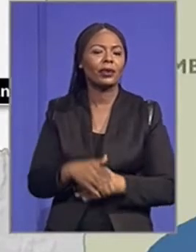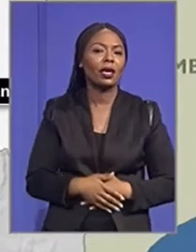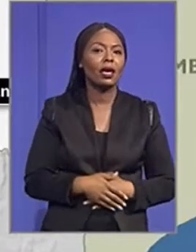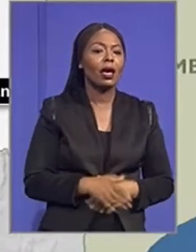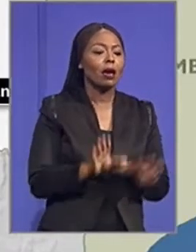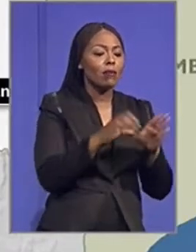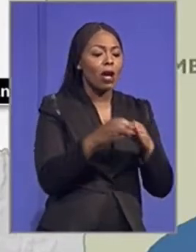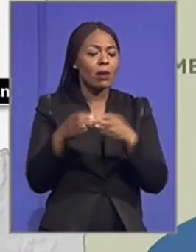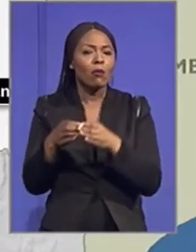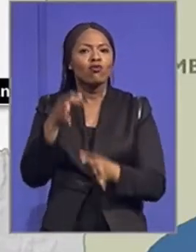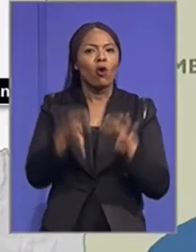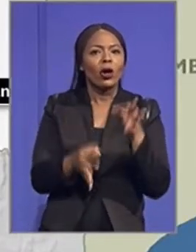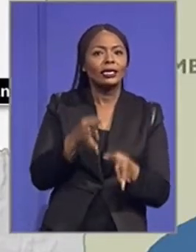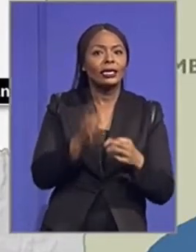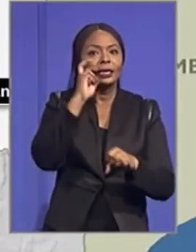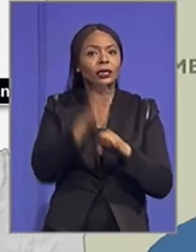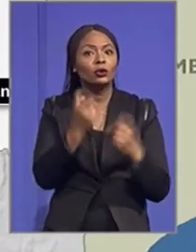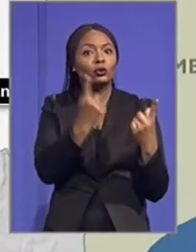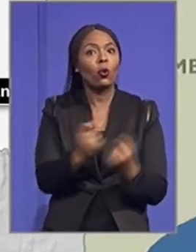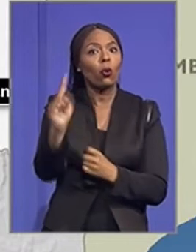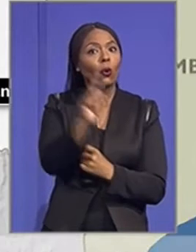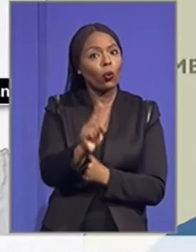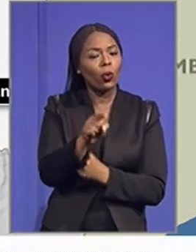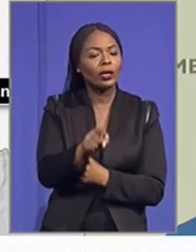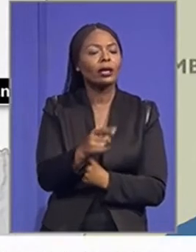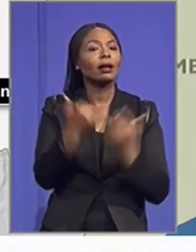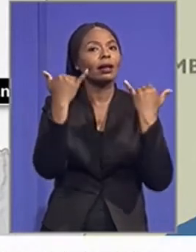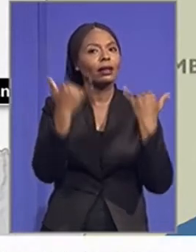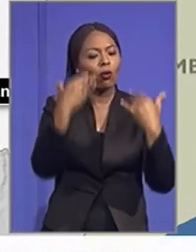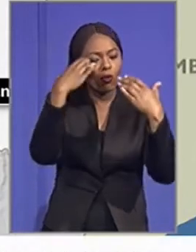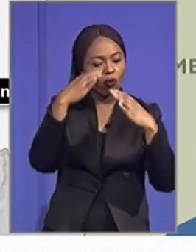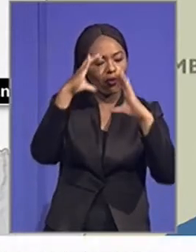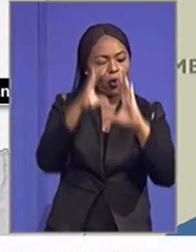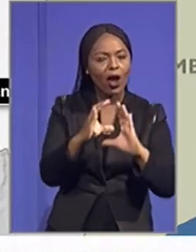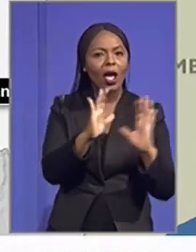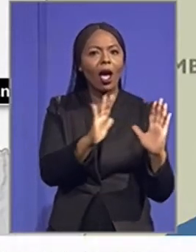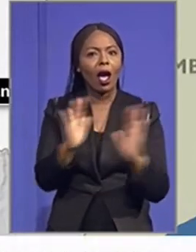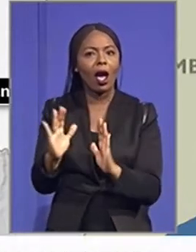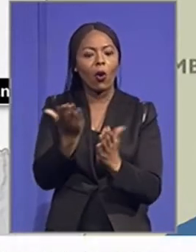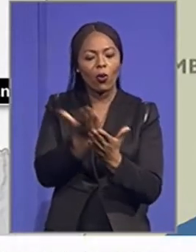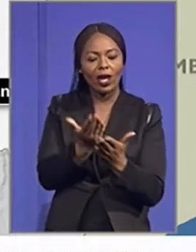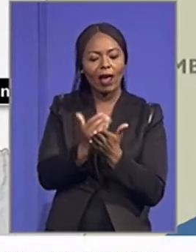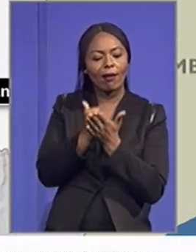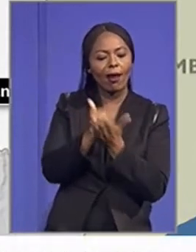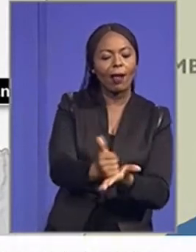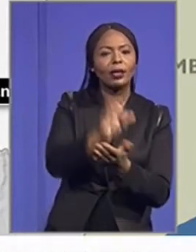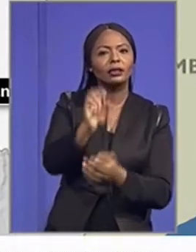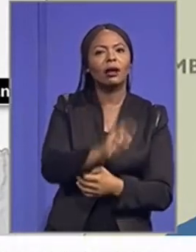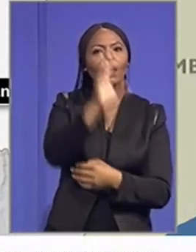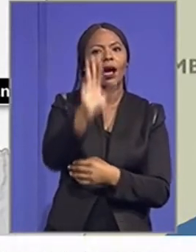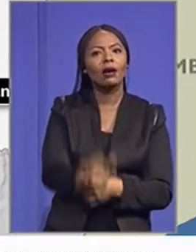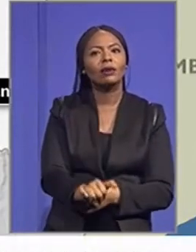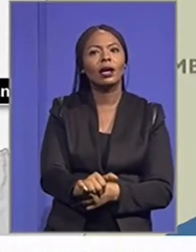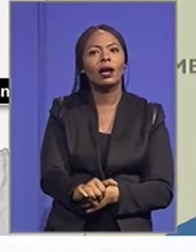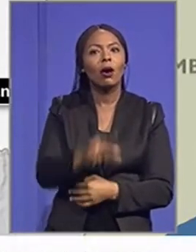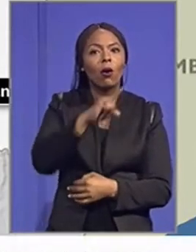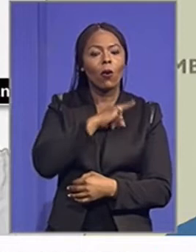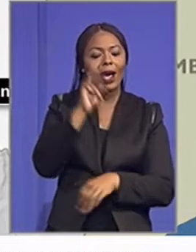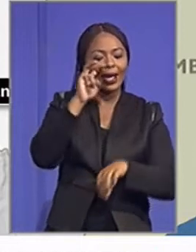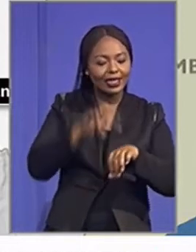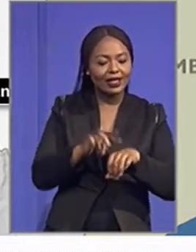tshwanetse e lebe horeng ha ho letho le le ka thusang Afrika Borwa ha mekga ya dipolotiki e ka